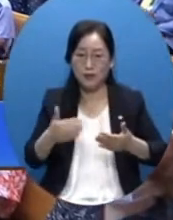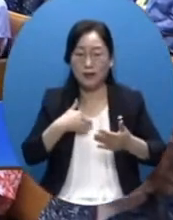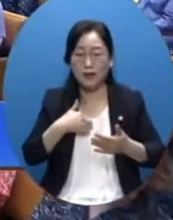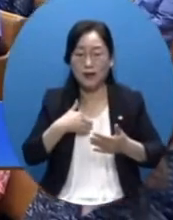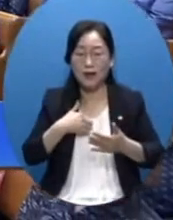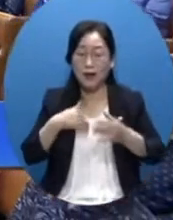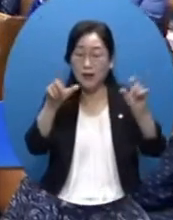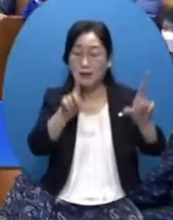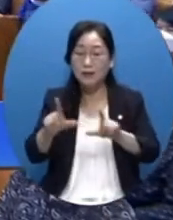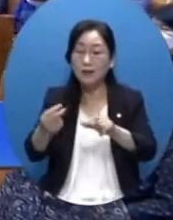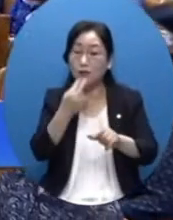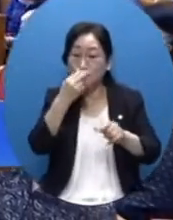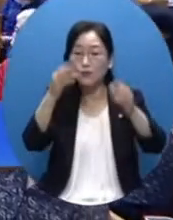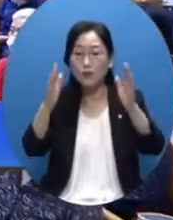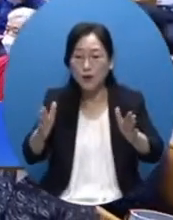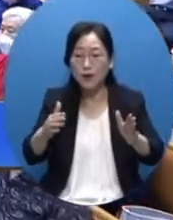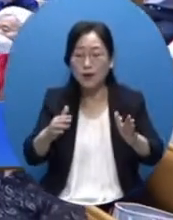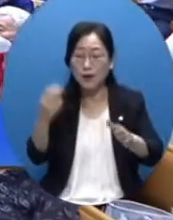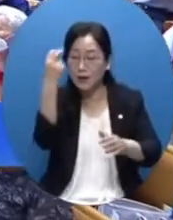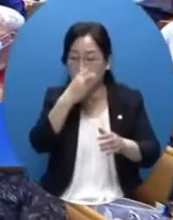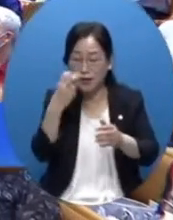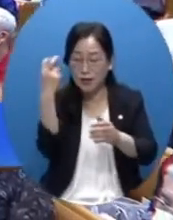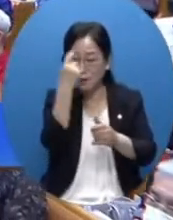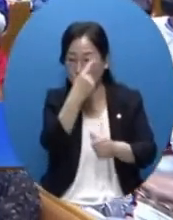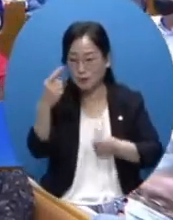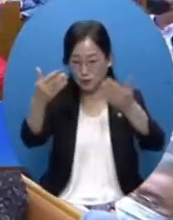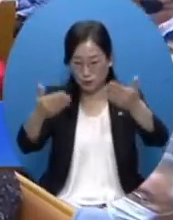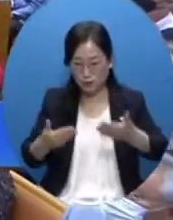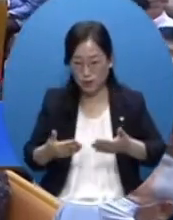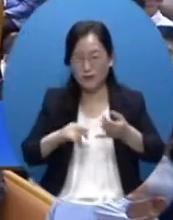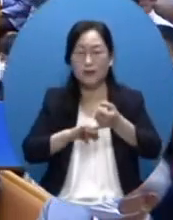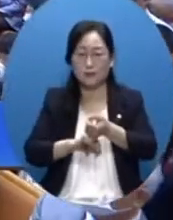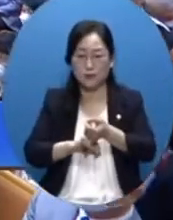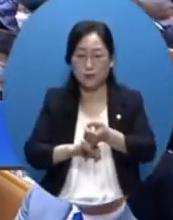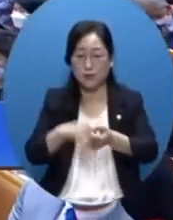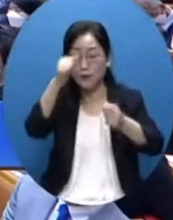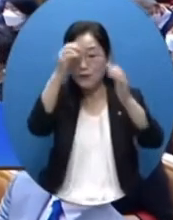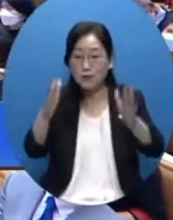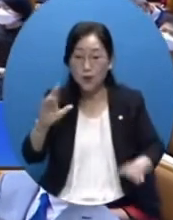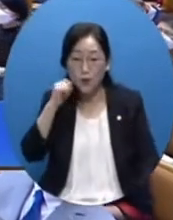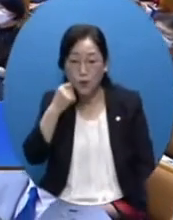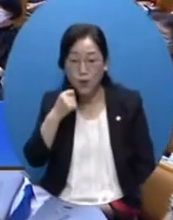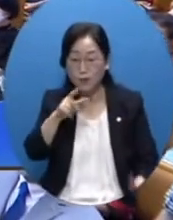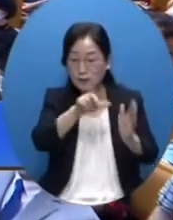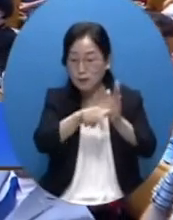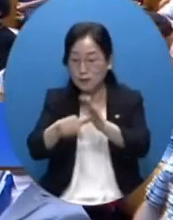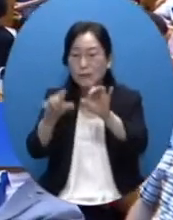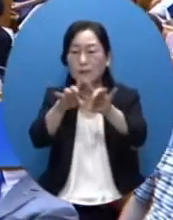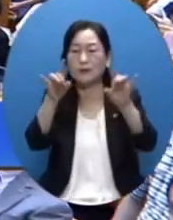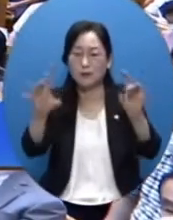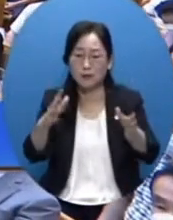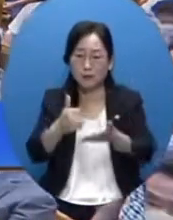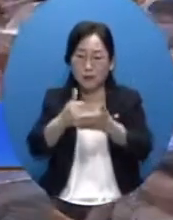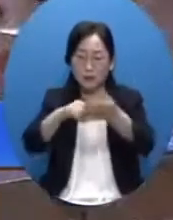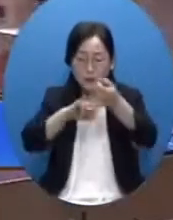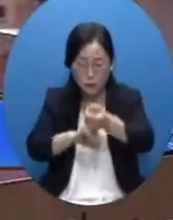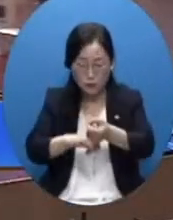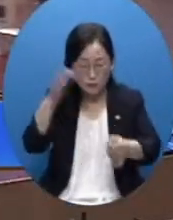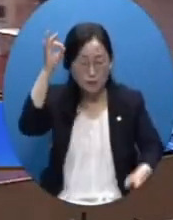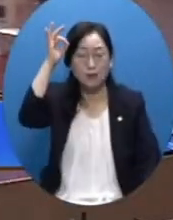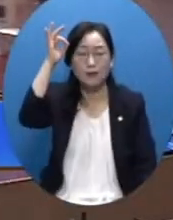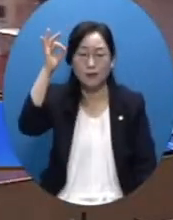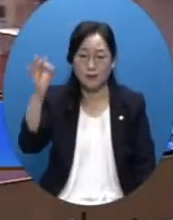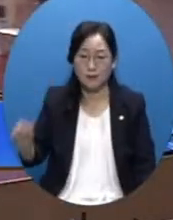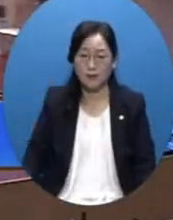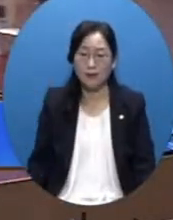살아 숨을 쉬는 동안 살핀다 약속하셨습니다 님 인생의 어려운 순간마다 주의 약속 생각해 보네